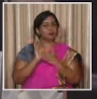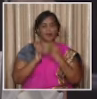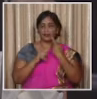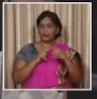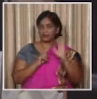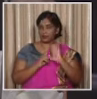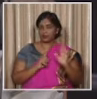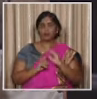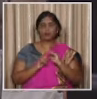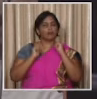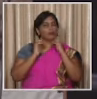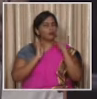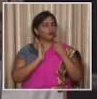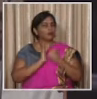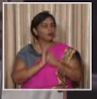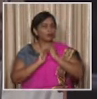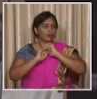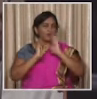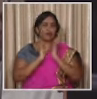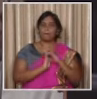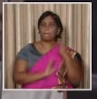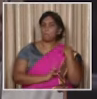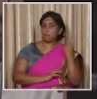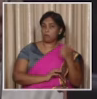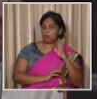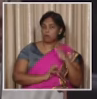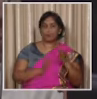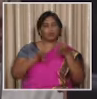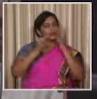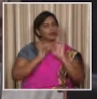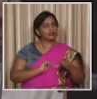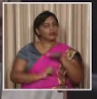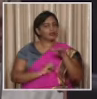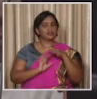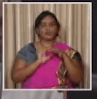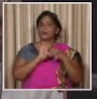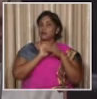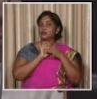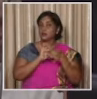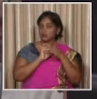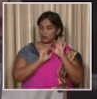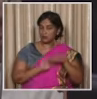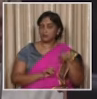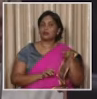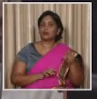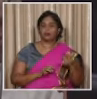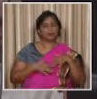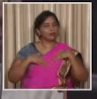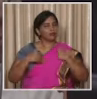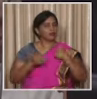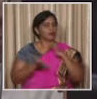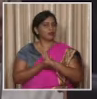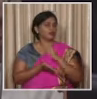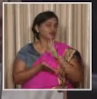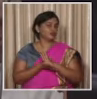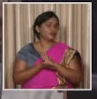නොව සාරධර්මාංශයෙන්ද පොහොසත්ව මනා සමාජ සම්බන්ධතා ඇතිව සොම්නසින්